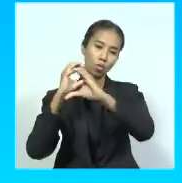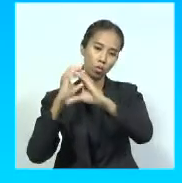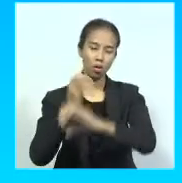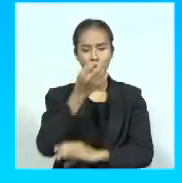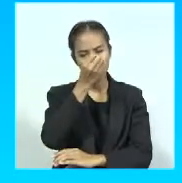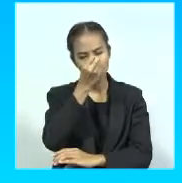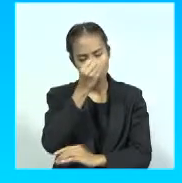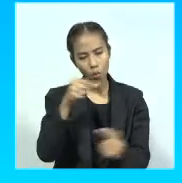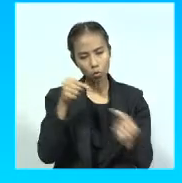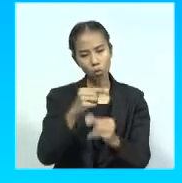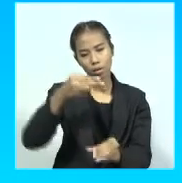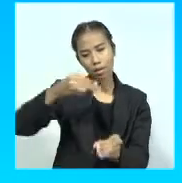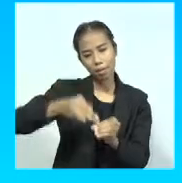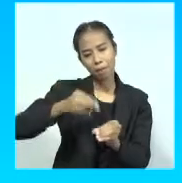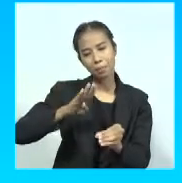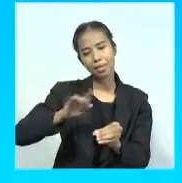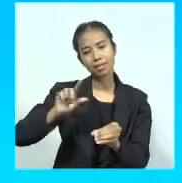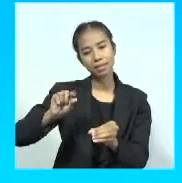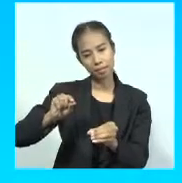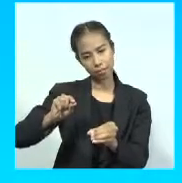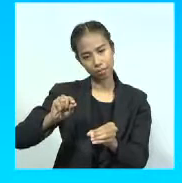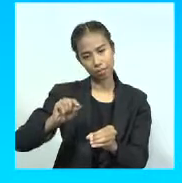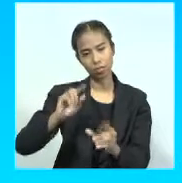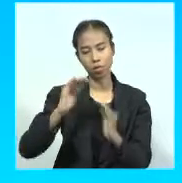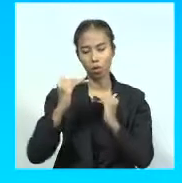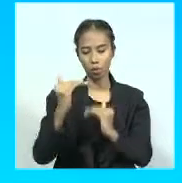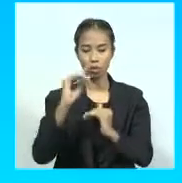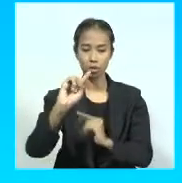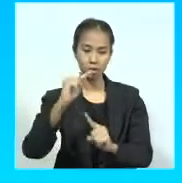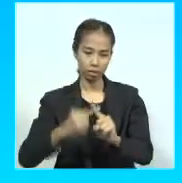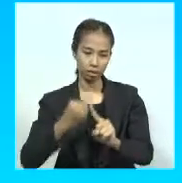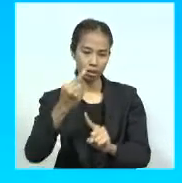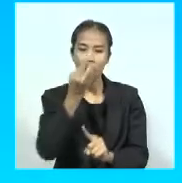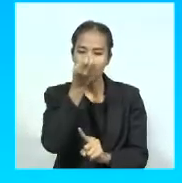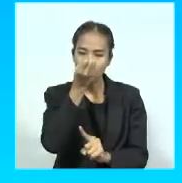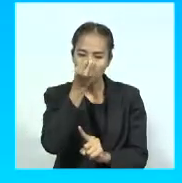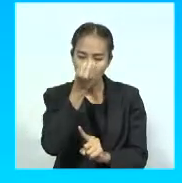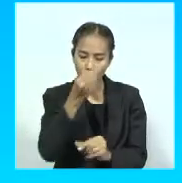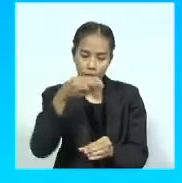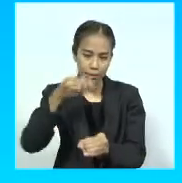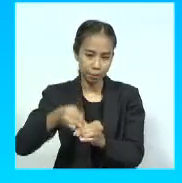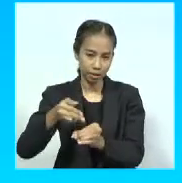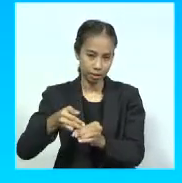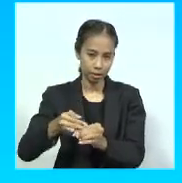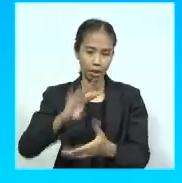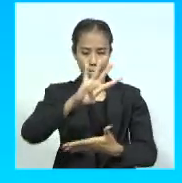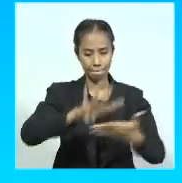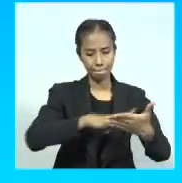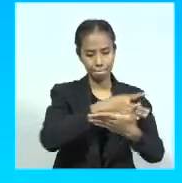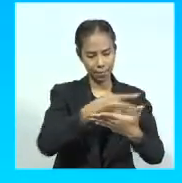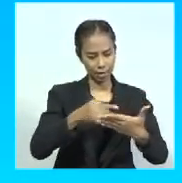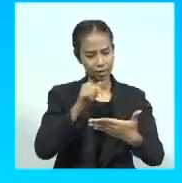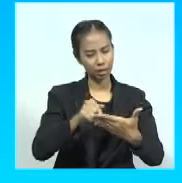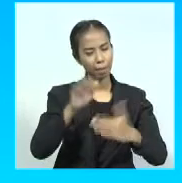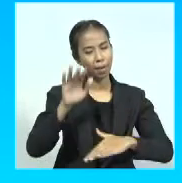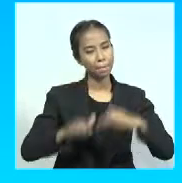ดลองใช้น้ำมันดีเซล B20 ให้แล้วเสร็จภายในระยะเวลา1เดือนนะคะโดยมีแผนงานใช้น้ำมันดีเซล B20 ในปริมาณ